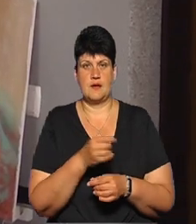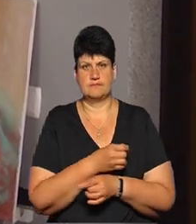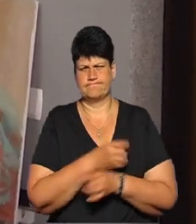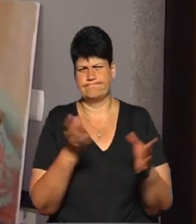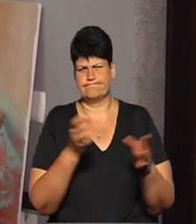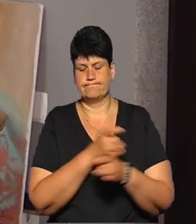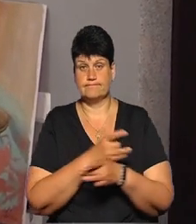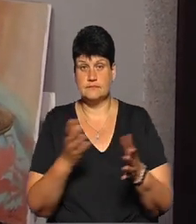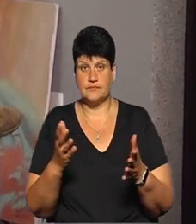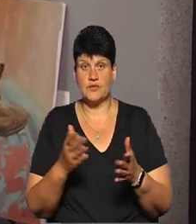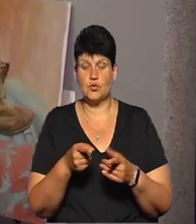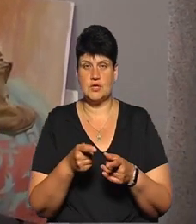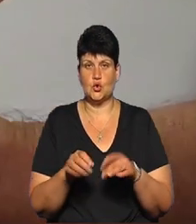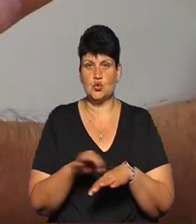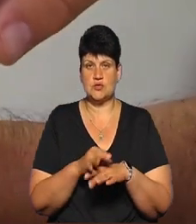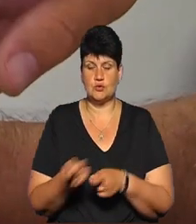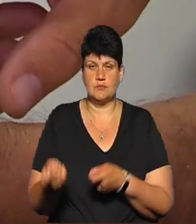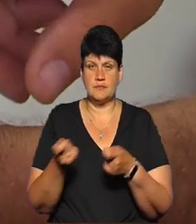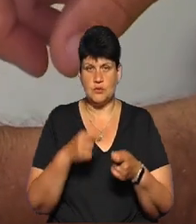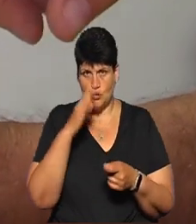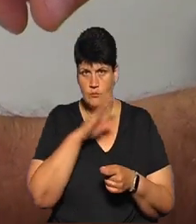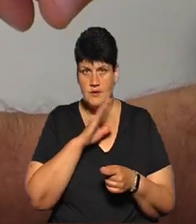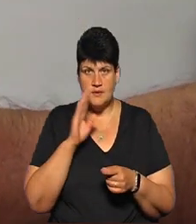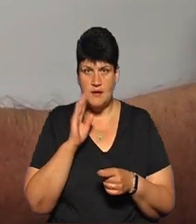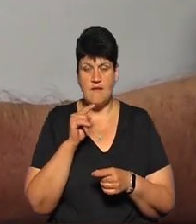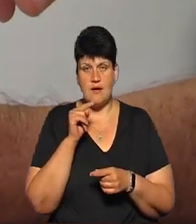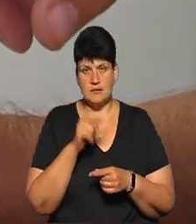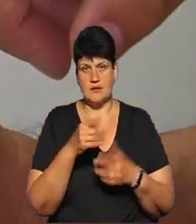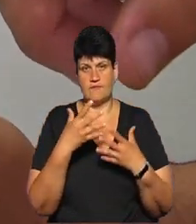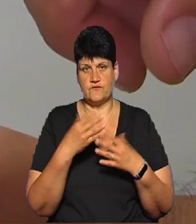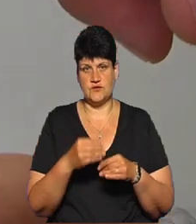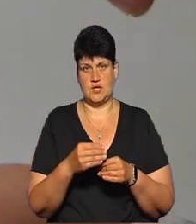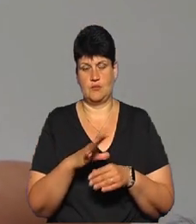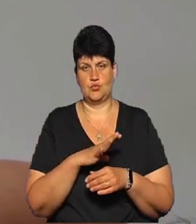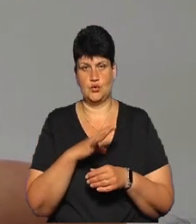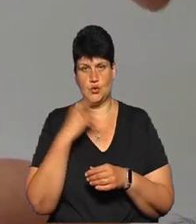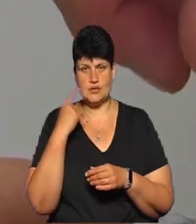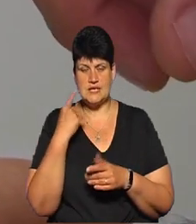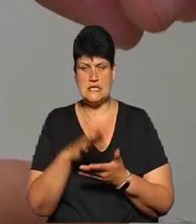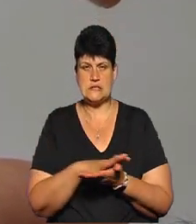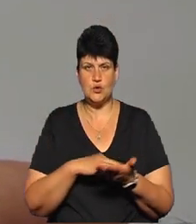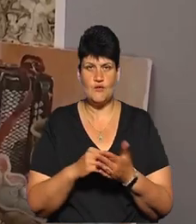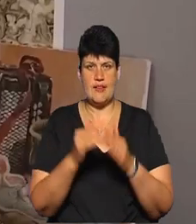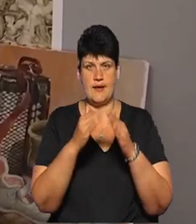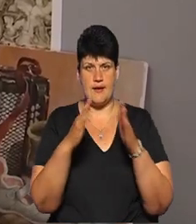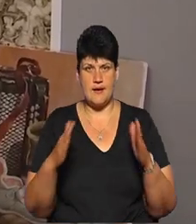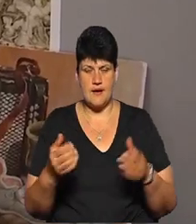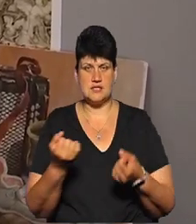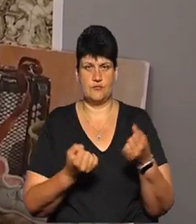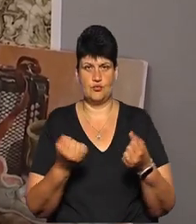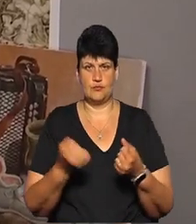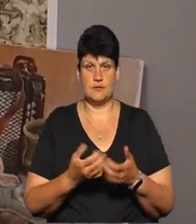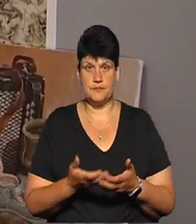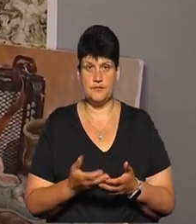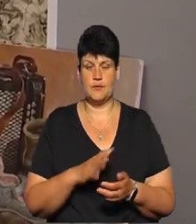тоді відвіз дружину до батьків, а за ніч в тій частині Харкова вже були росіяни. Через тиждень зруйнували його гараж з авто. У мене там така машина